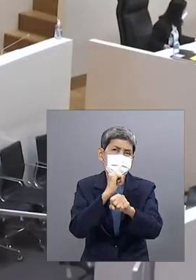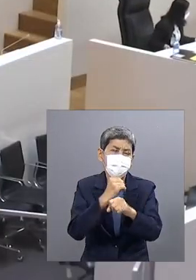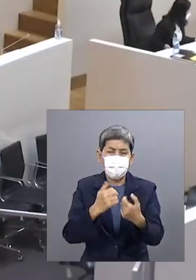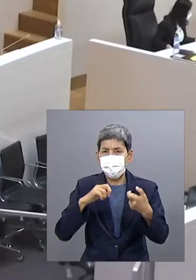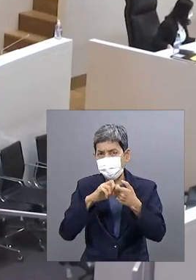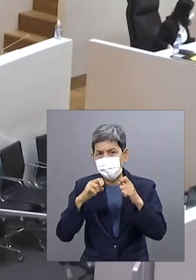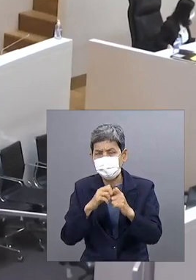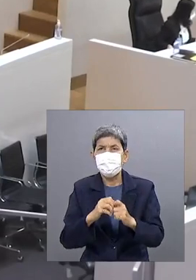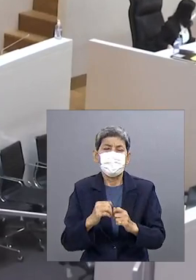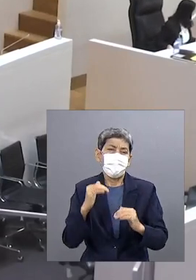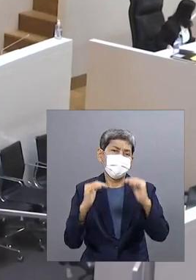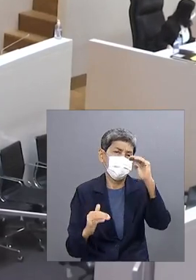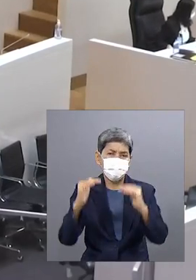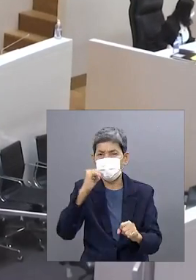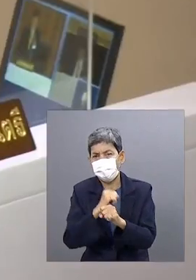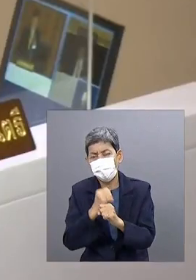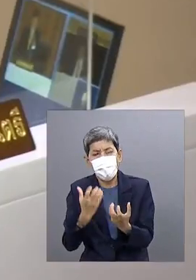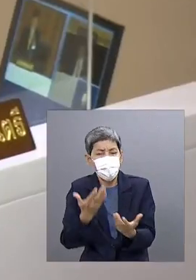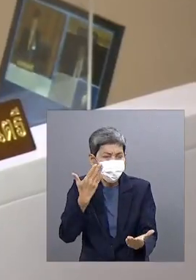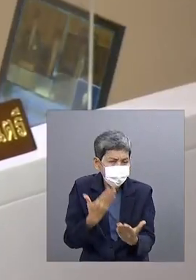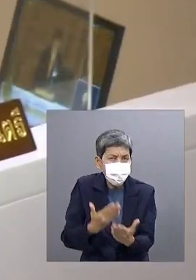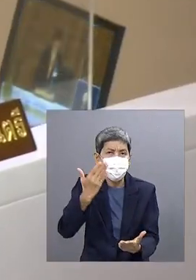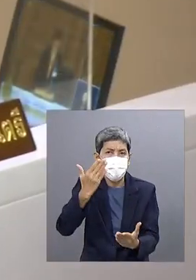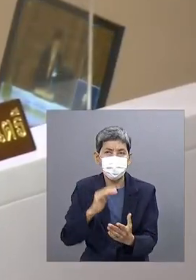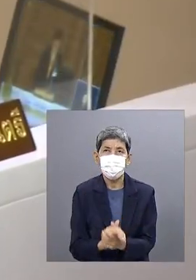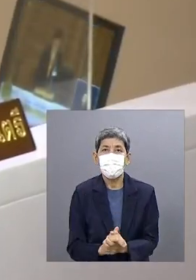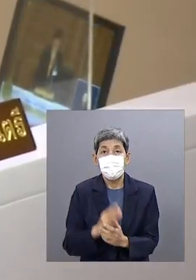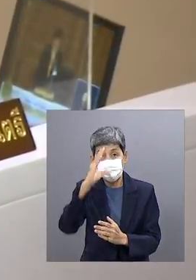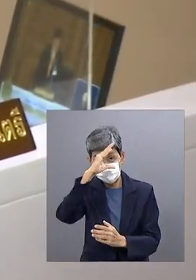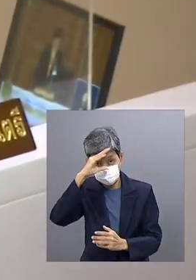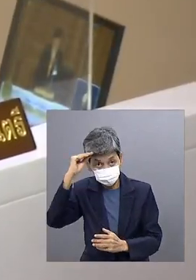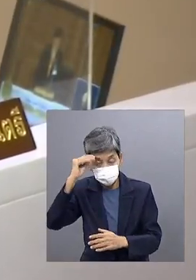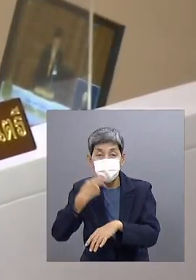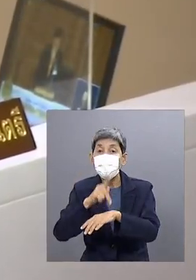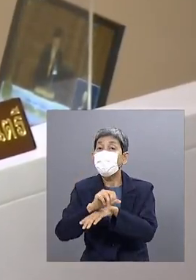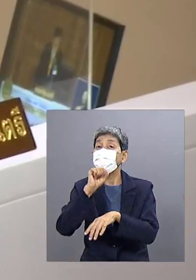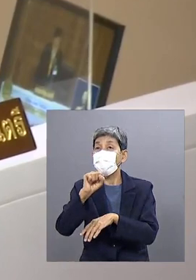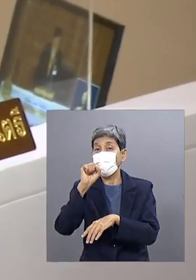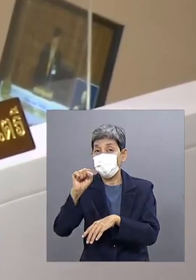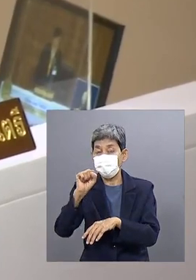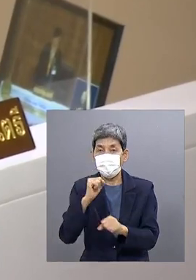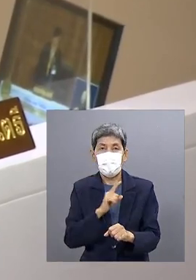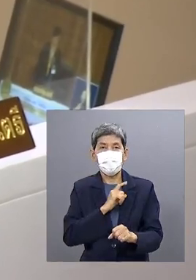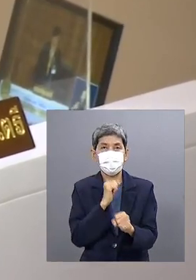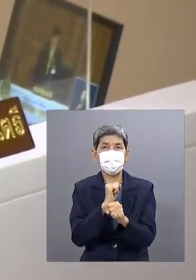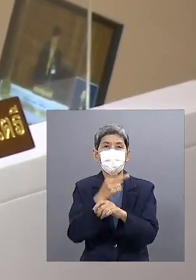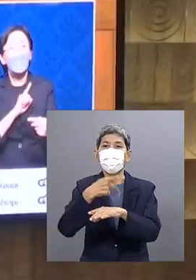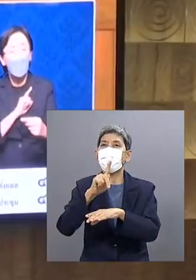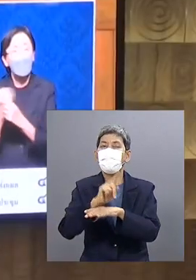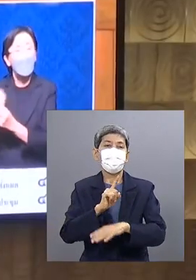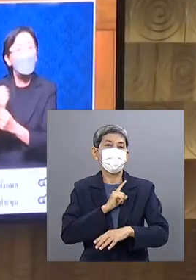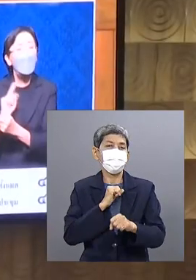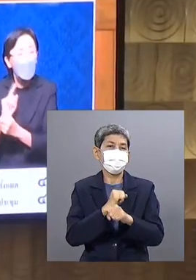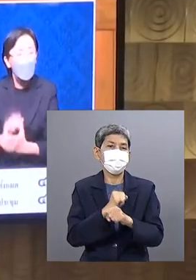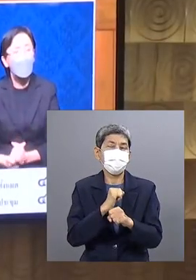เหลื่อมล้ำสินค้าแพงก่อนที่ในชวนหลีกภัยประธานสภาผู้แทนราษฎรที่ทำหน้าที่ประธานในที่ประชุมนั้นจะ